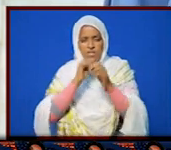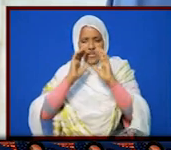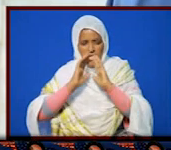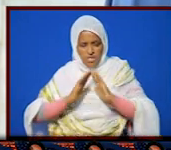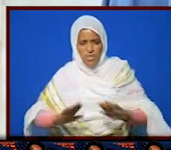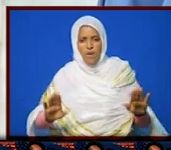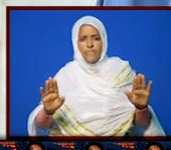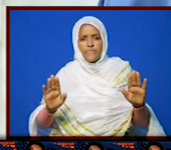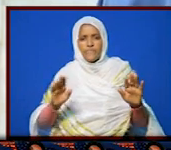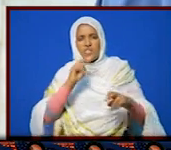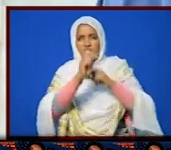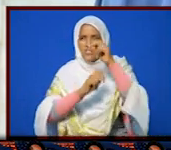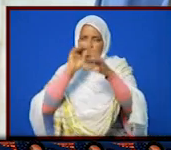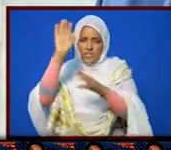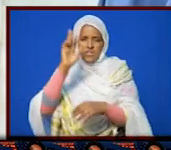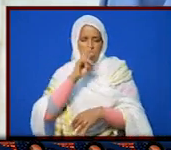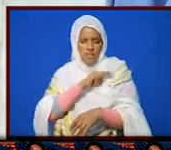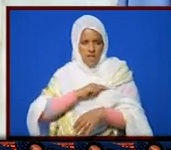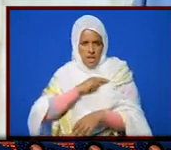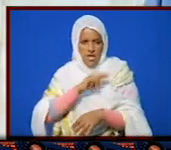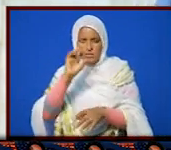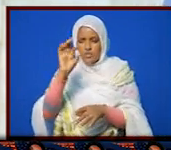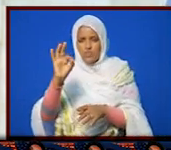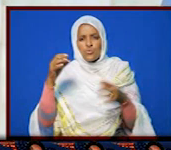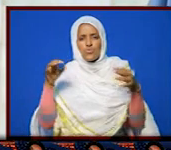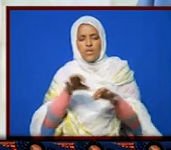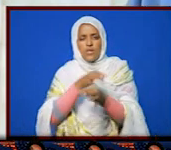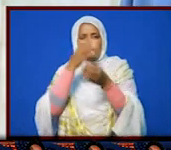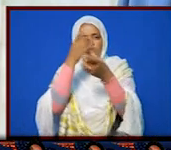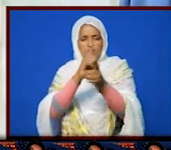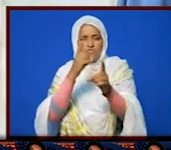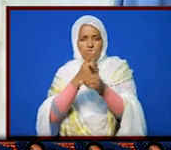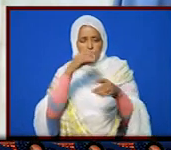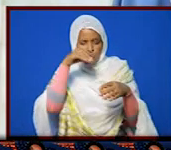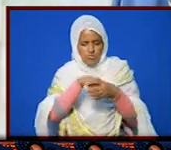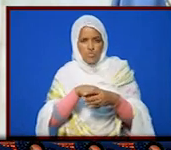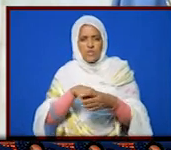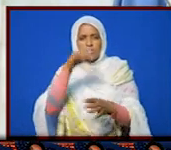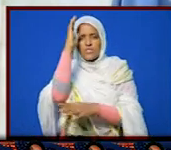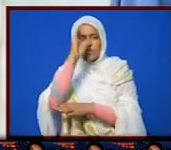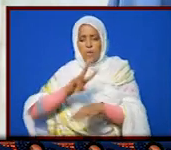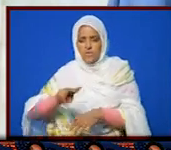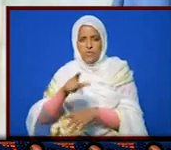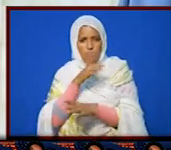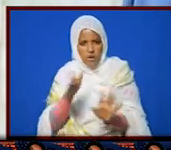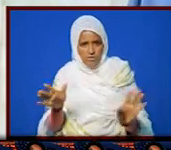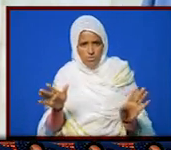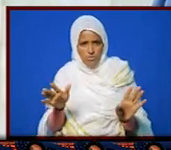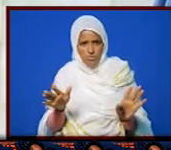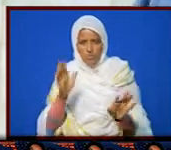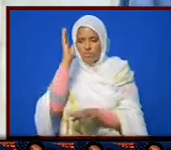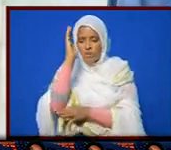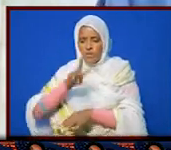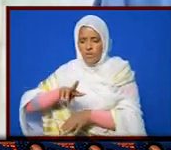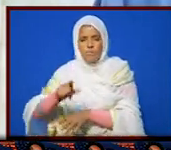ትዕግስት፣ እነ ፍቅር፣ እነ ሰላም፣ እነ ቸርነት፣ እነ ርኅራኄ ዘጠኙን የመንፈስ ፍሬዎች ከውስጡ ቢያ